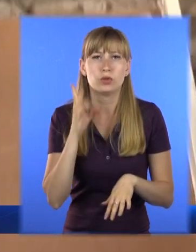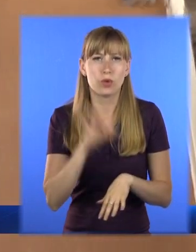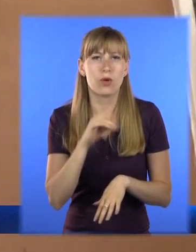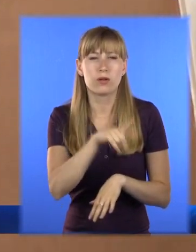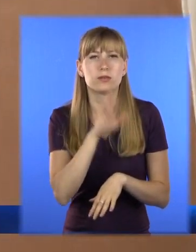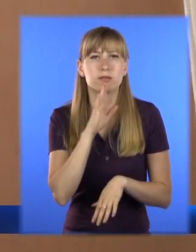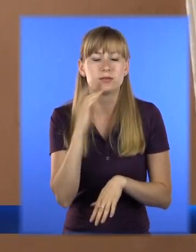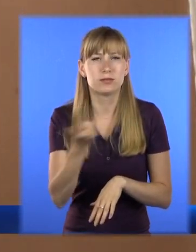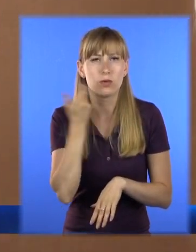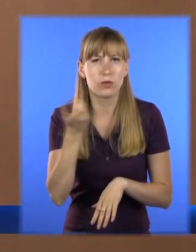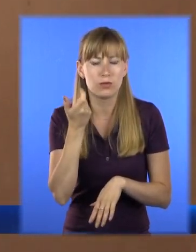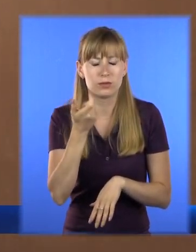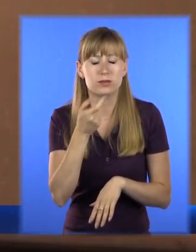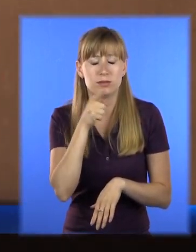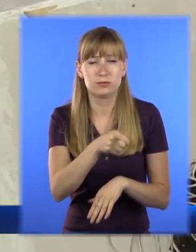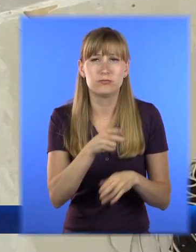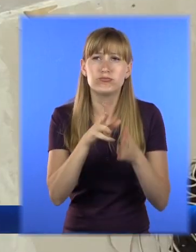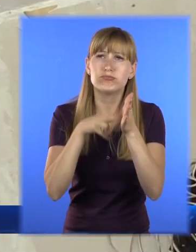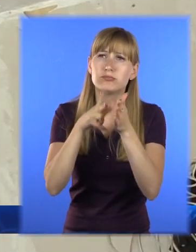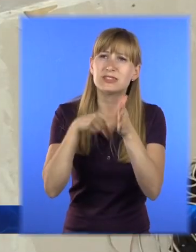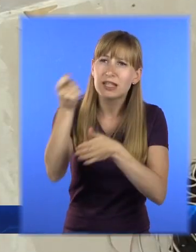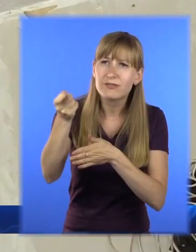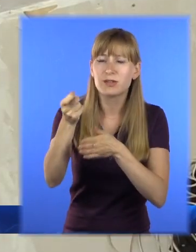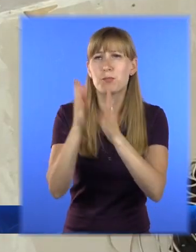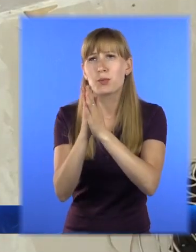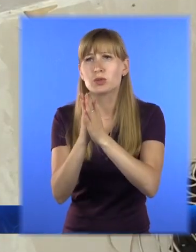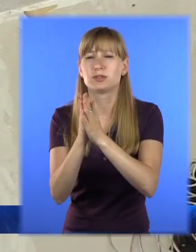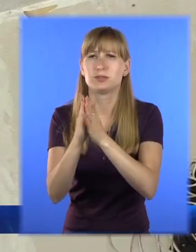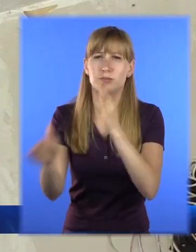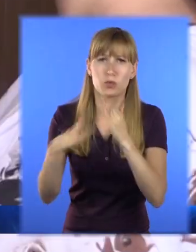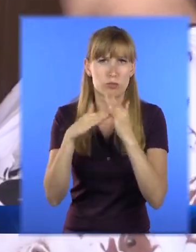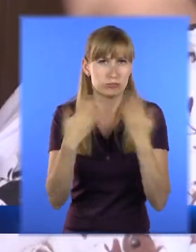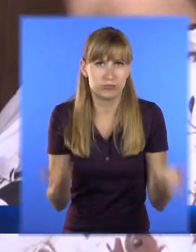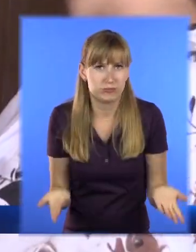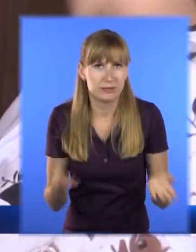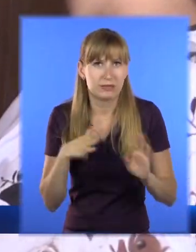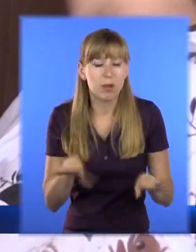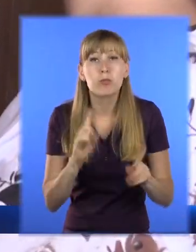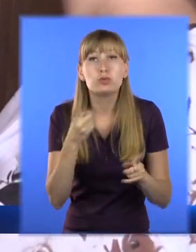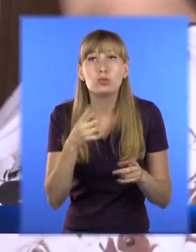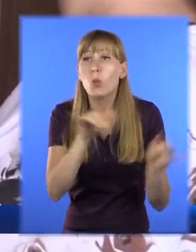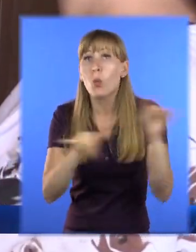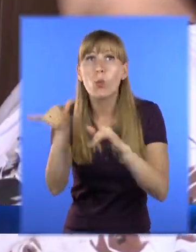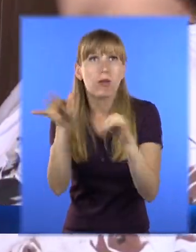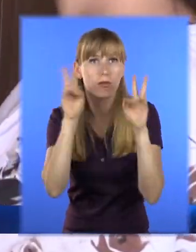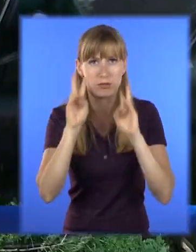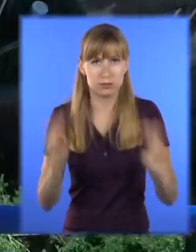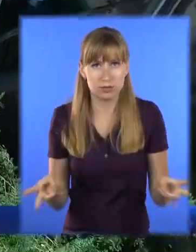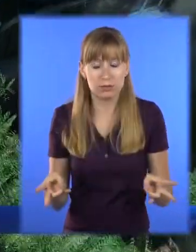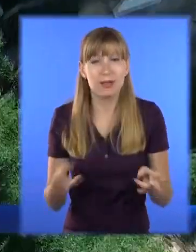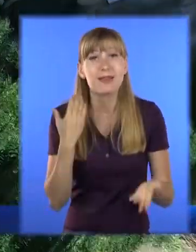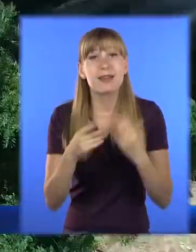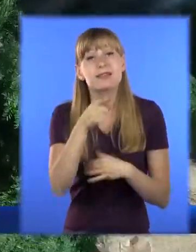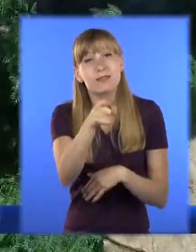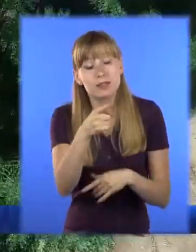постраждалого будинку досі не звернулася до жодної служби за допомогою. Говорить, просто не знала до кого. Тож, якщо ви